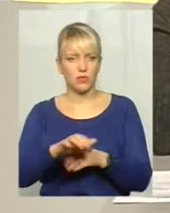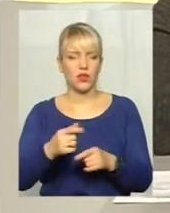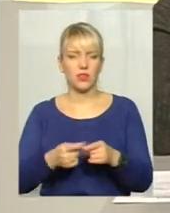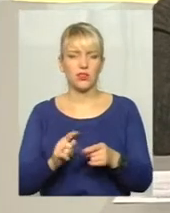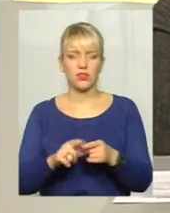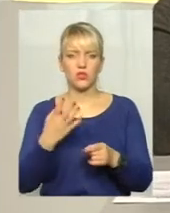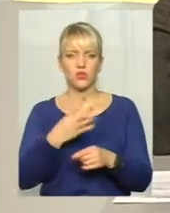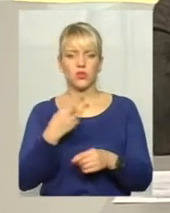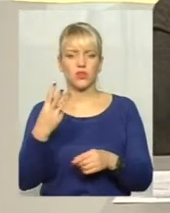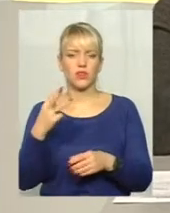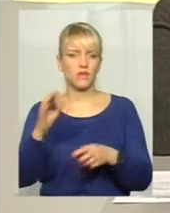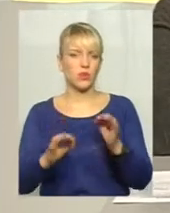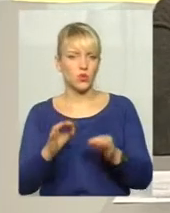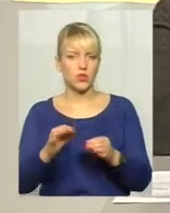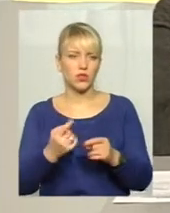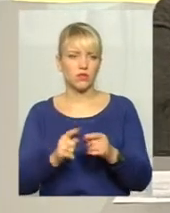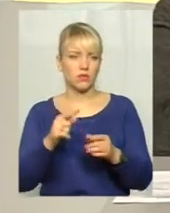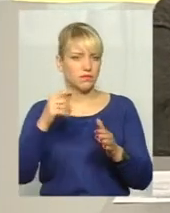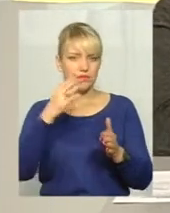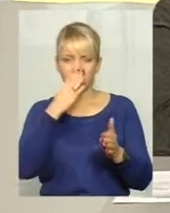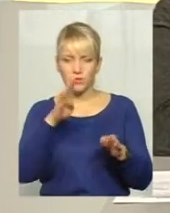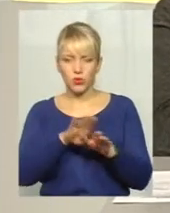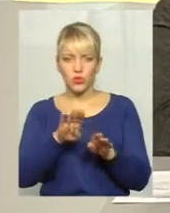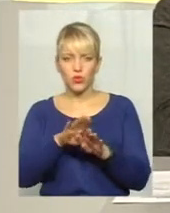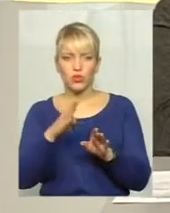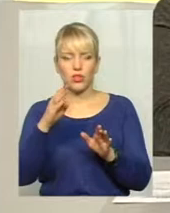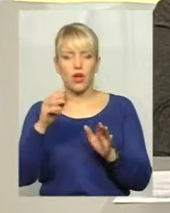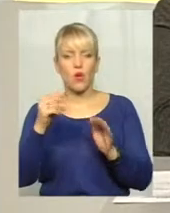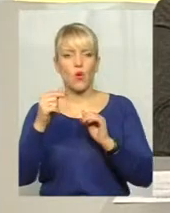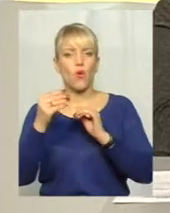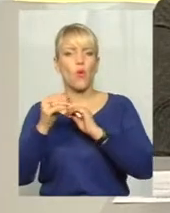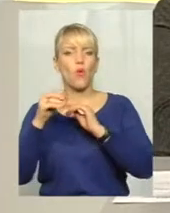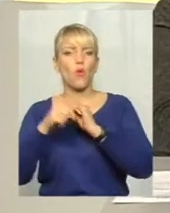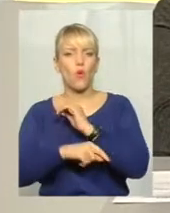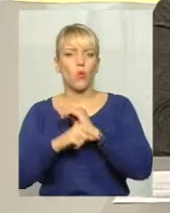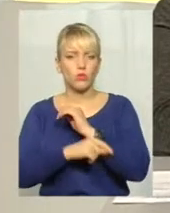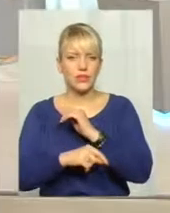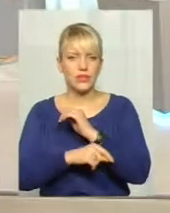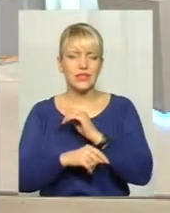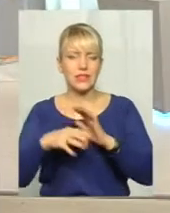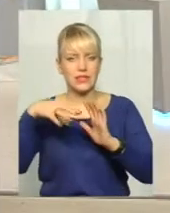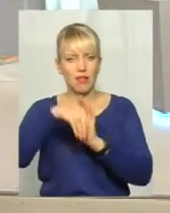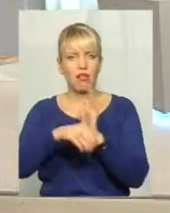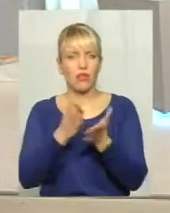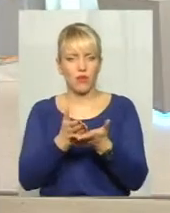43% якась така, ну, реальна корупційна складова? Ну, я би відповідь на це питання, от, якщо так